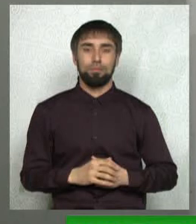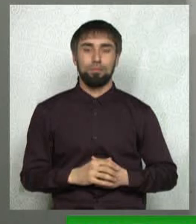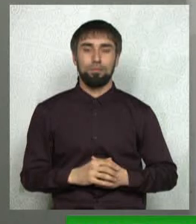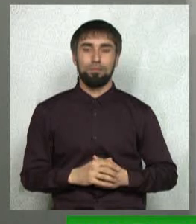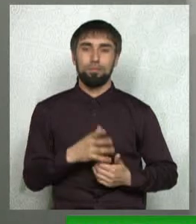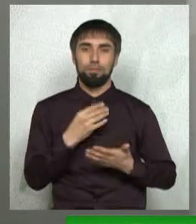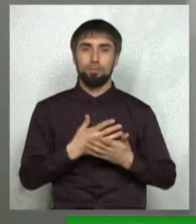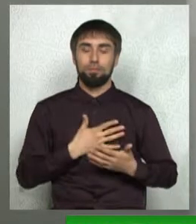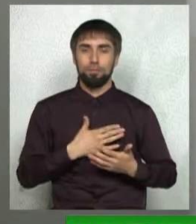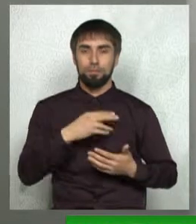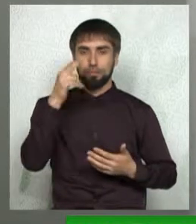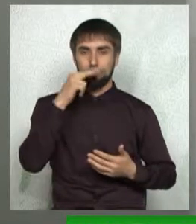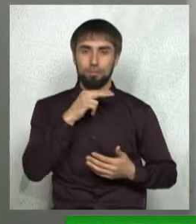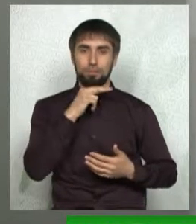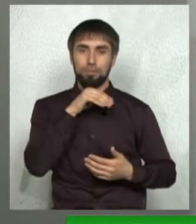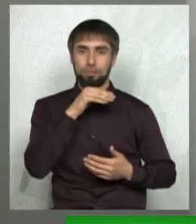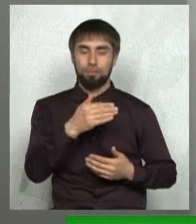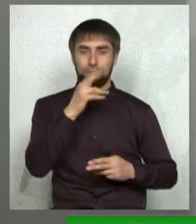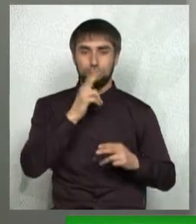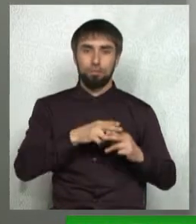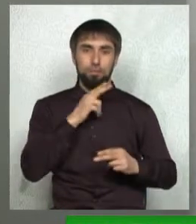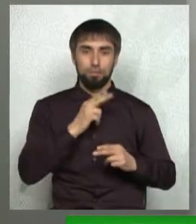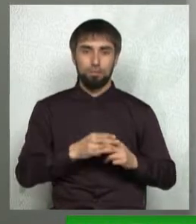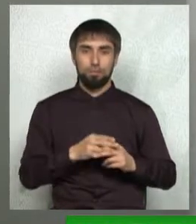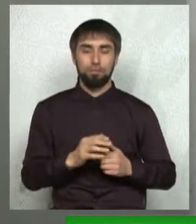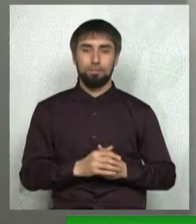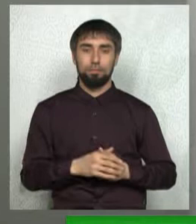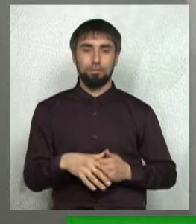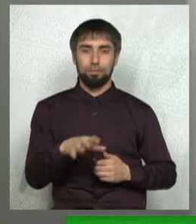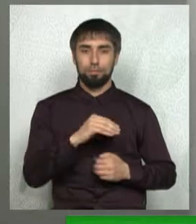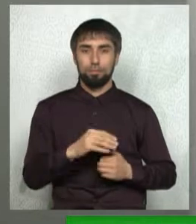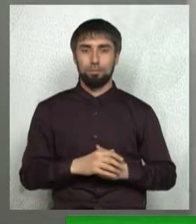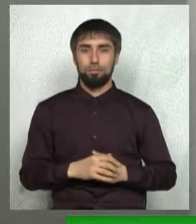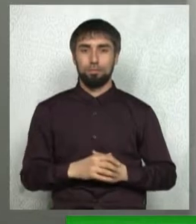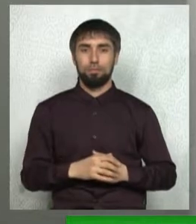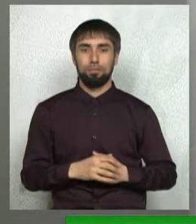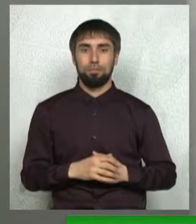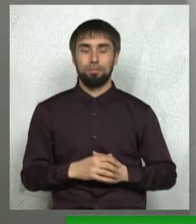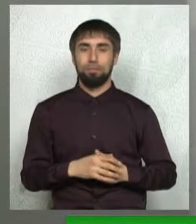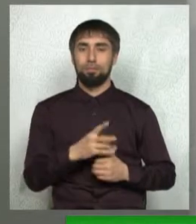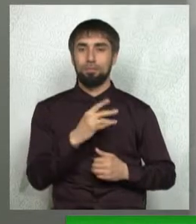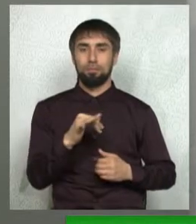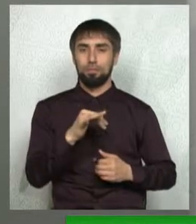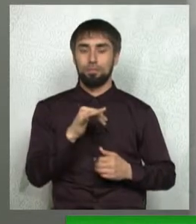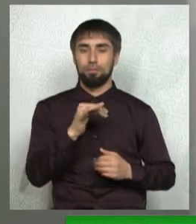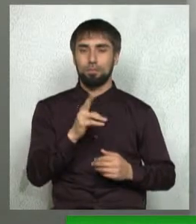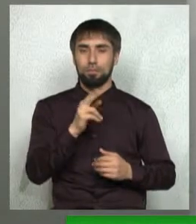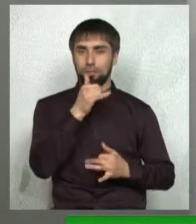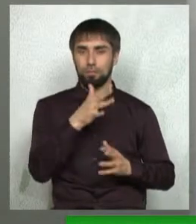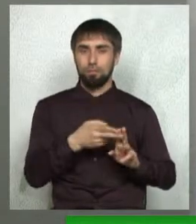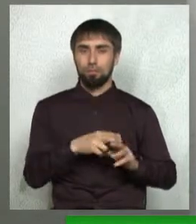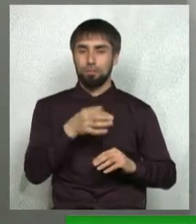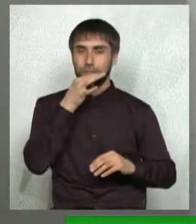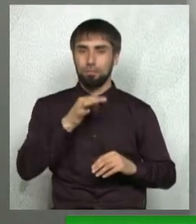отцы, деды, братья, сестры с оружием в руках. И никто не может нас упрекнуть, что